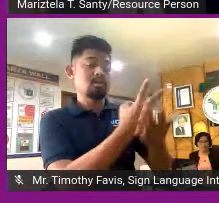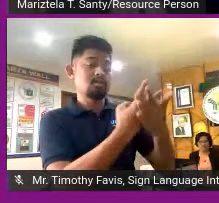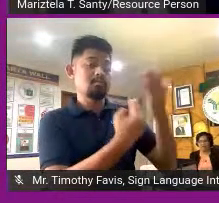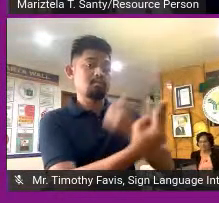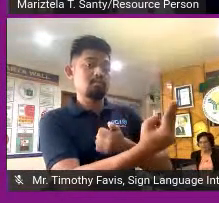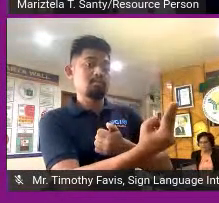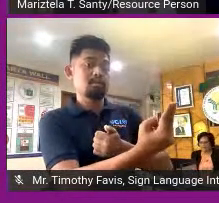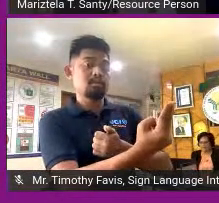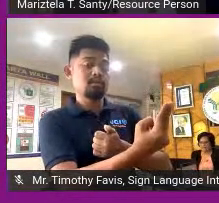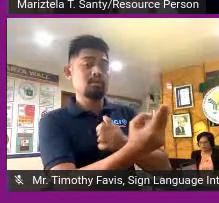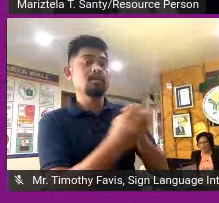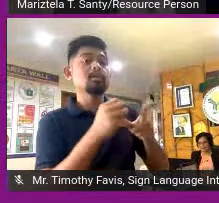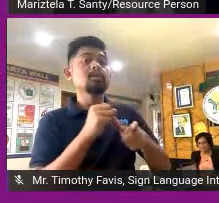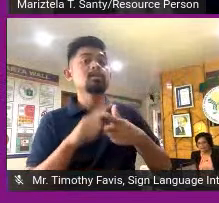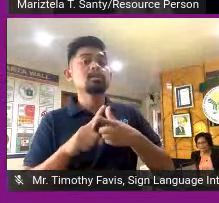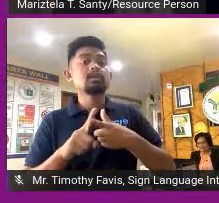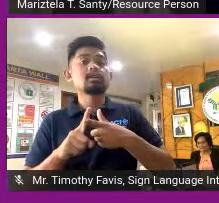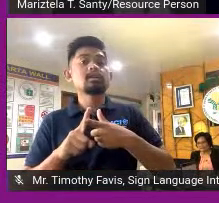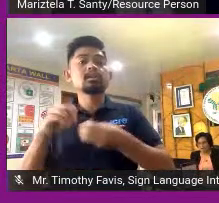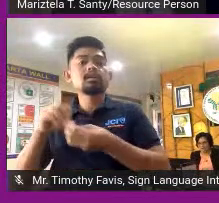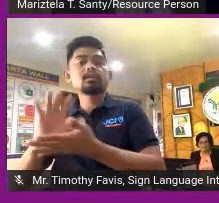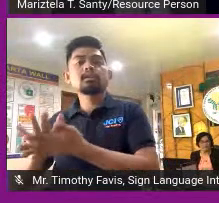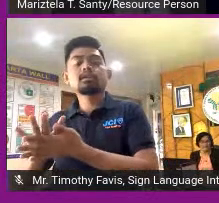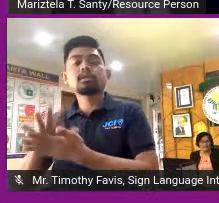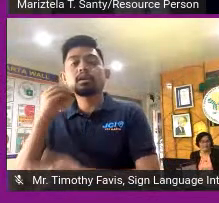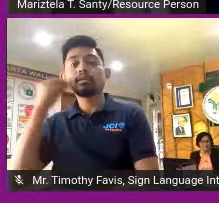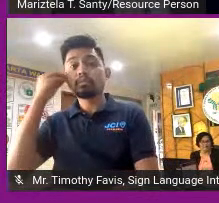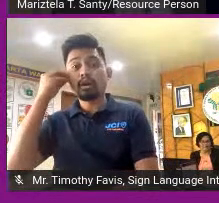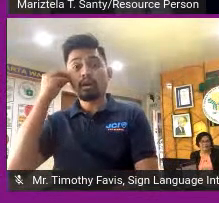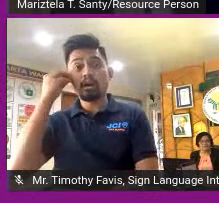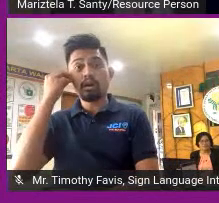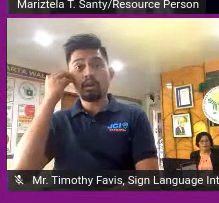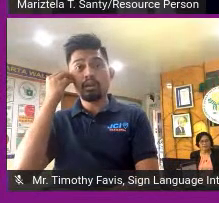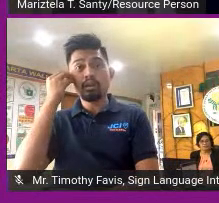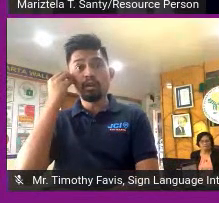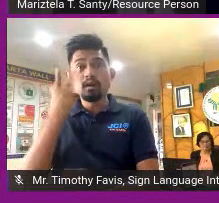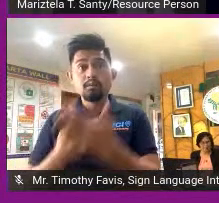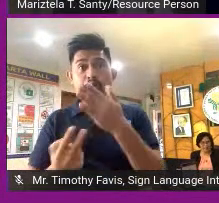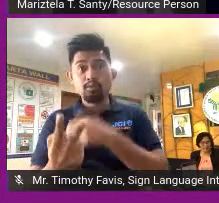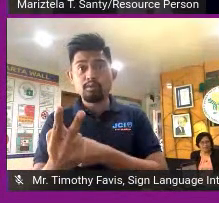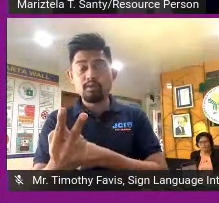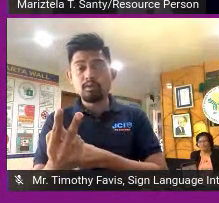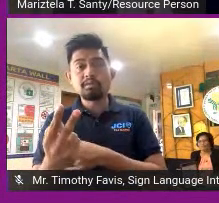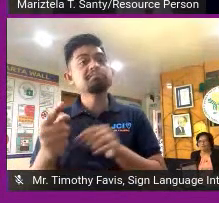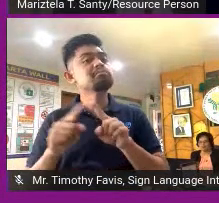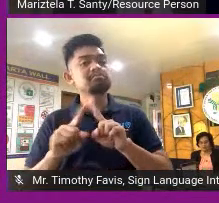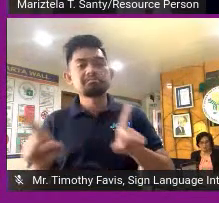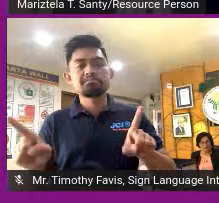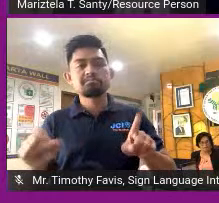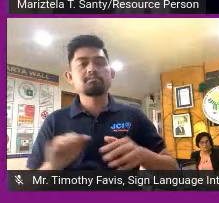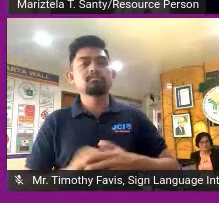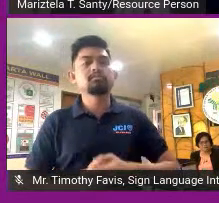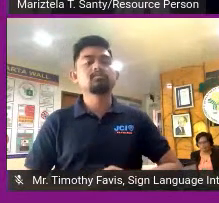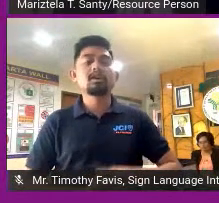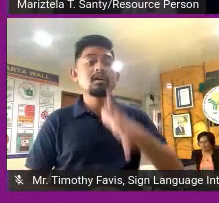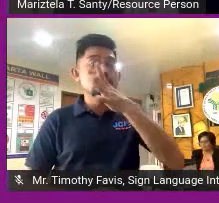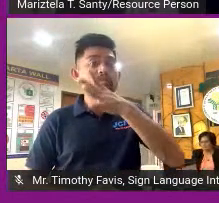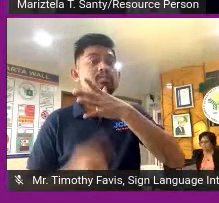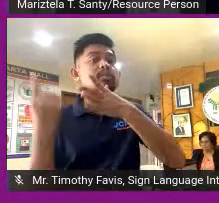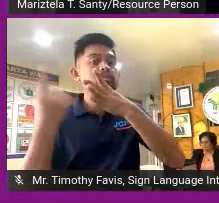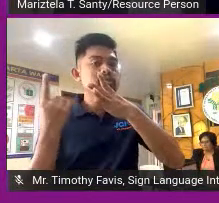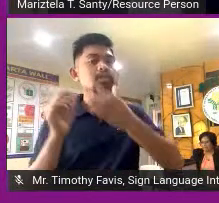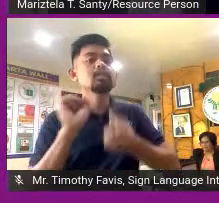na nanay. So, lahat na lang na trabaho na sa nanay. Na pwede naman pala na pagtulungan. Ano